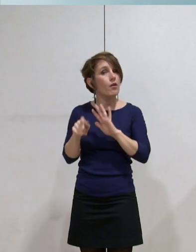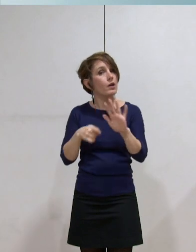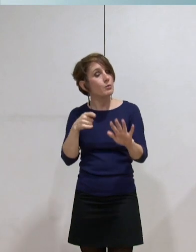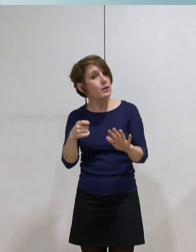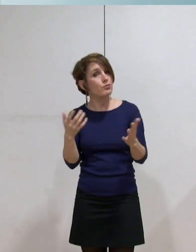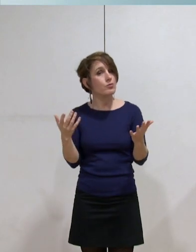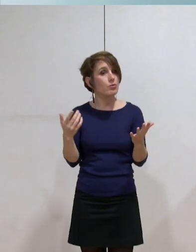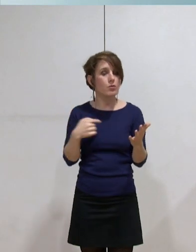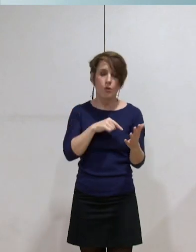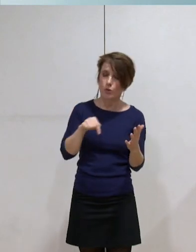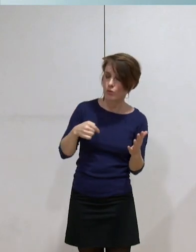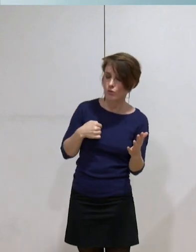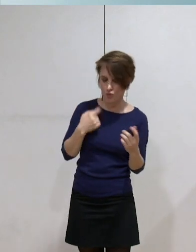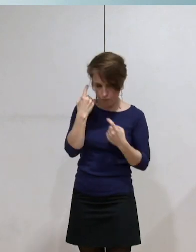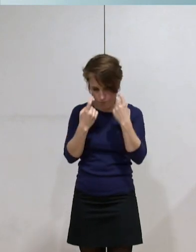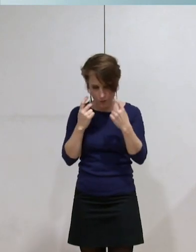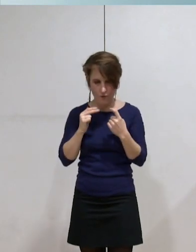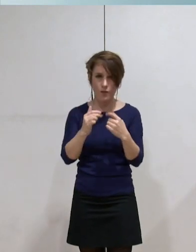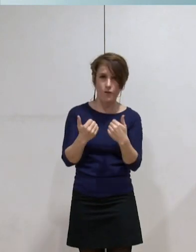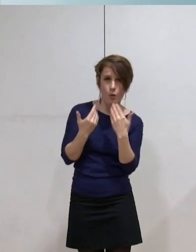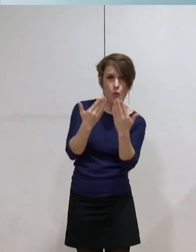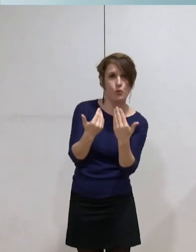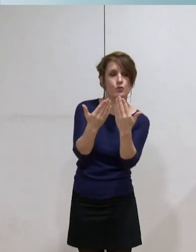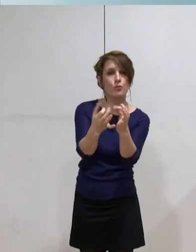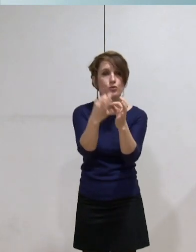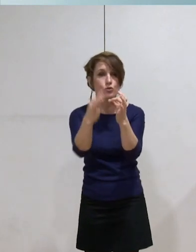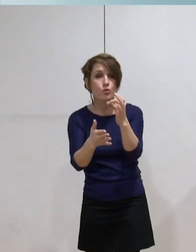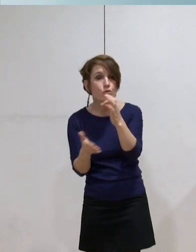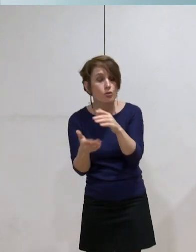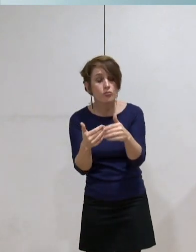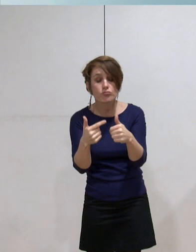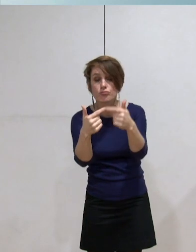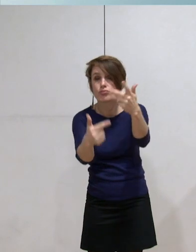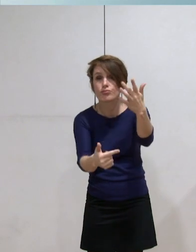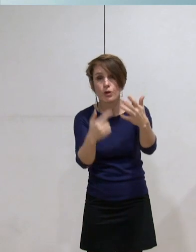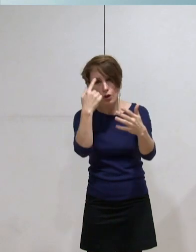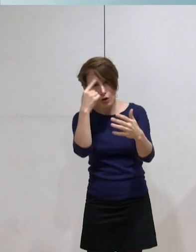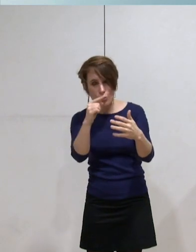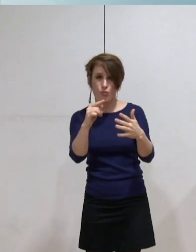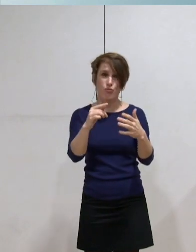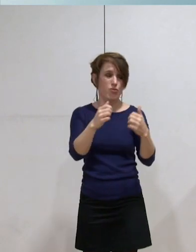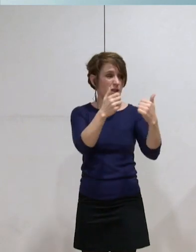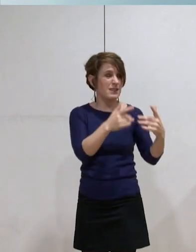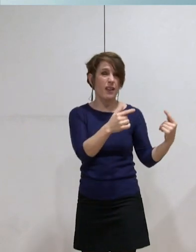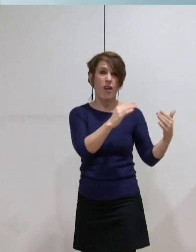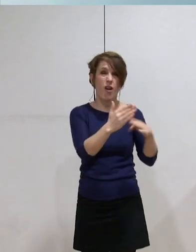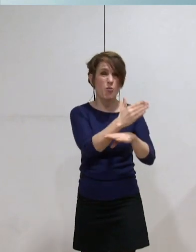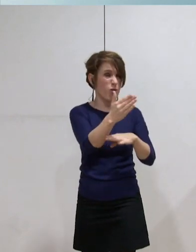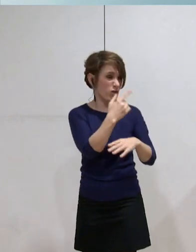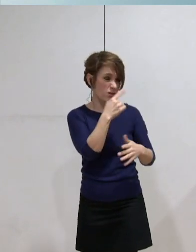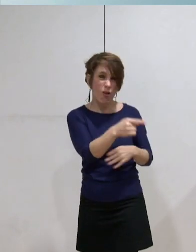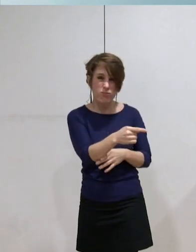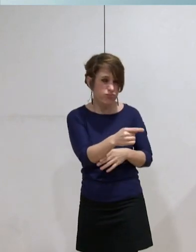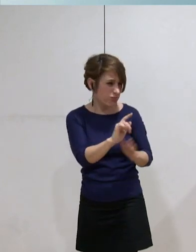auxquelles nous travaillerons également pour sortir de certains projet anachronique dont nous débattons ici encore dans